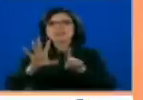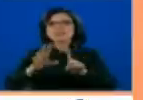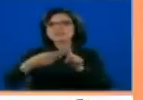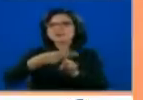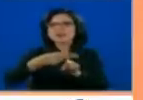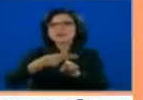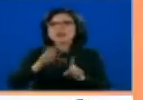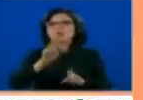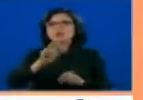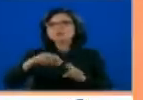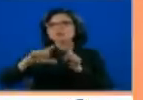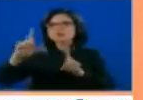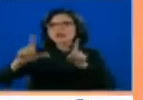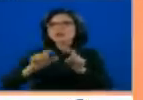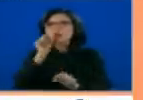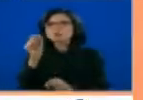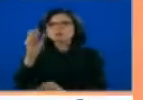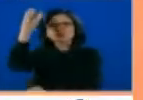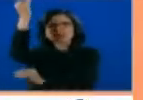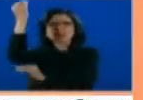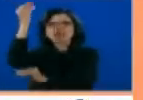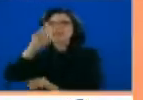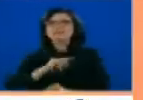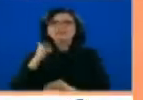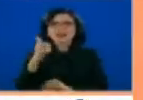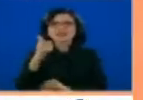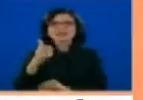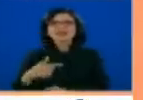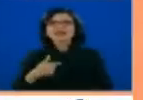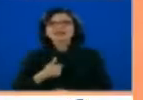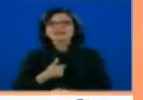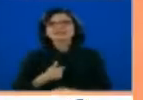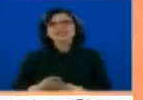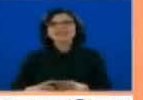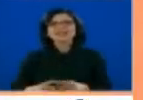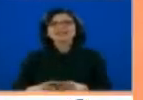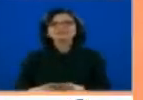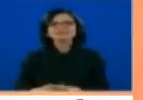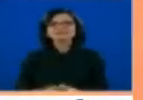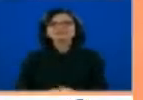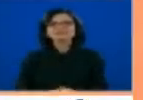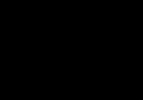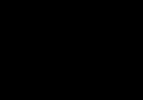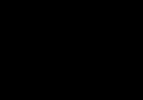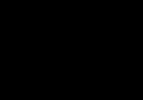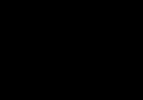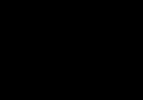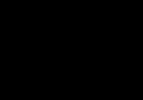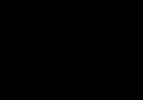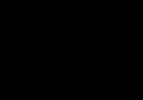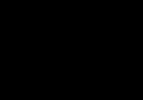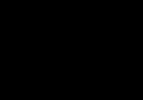2017 untuk Jakarta yang lebih baik saya alvito dinov Ginting pamit mundur Terima kasih dan sampai jumpa